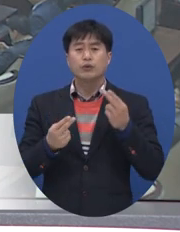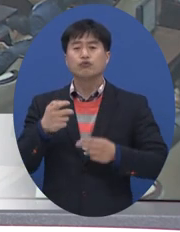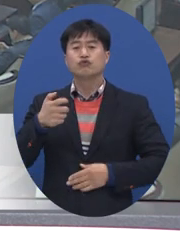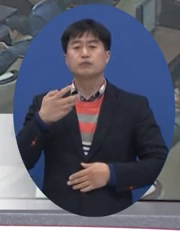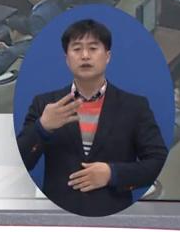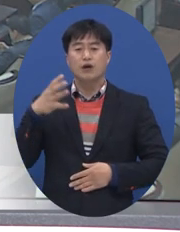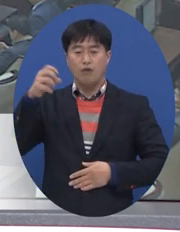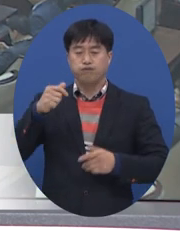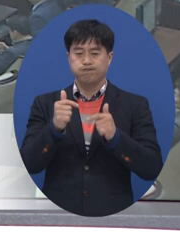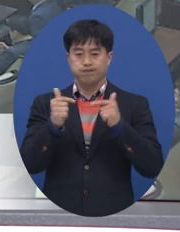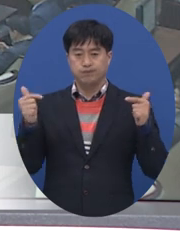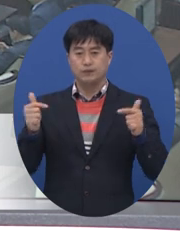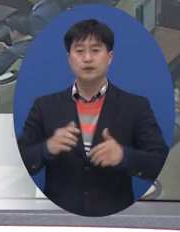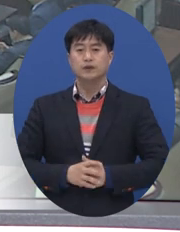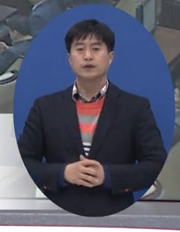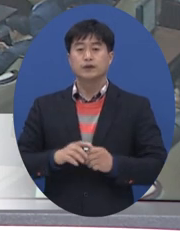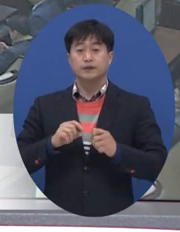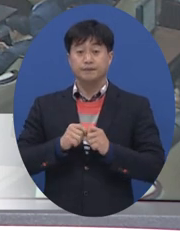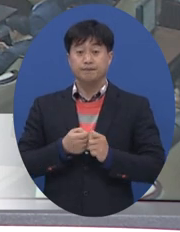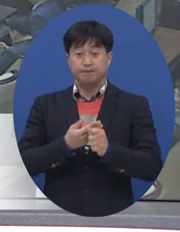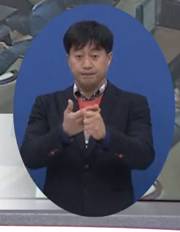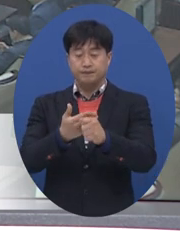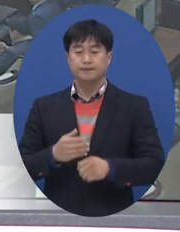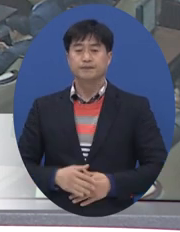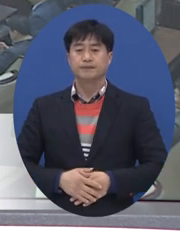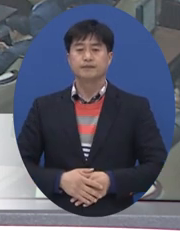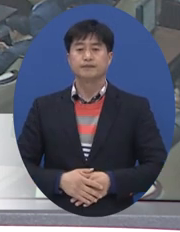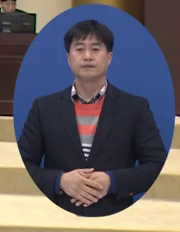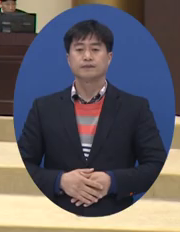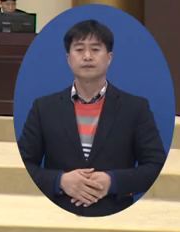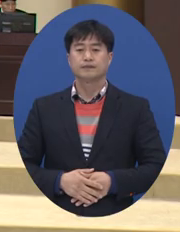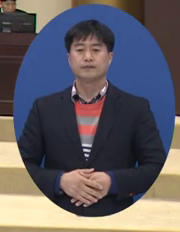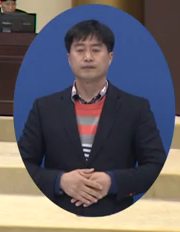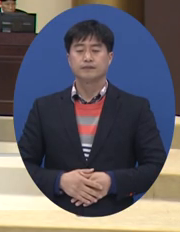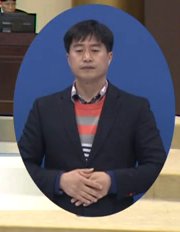원이 증액된 규모인데요. 자세한 내용 취재했습니다.